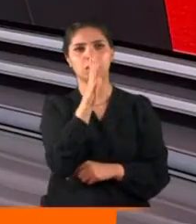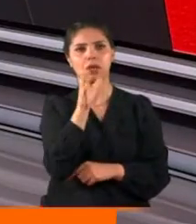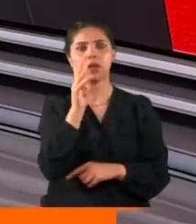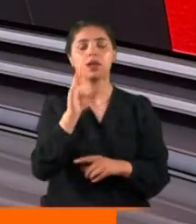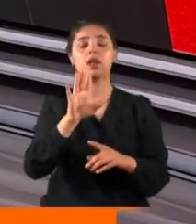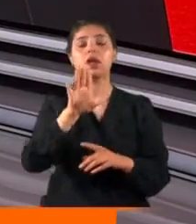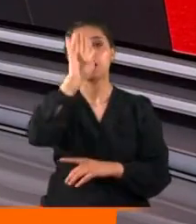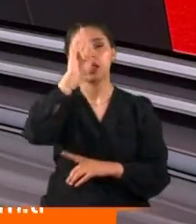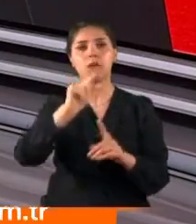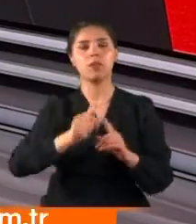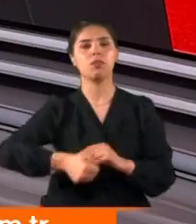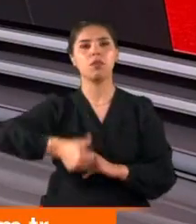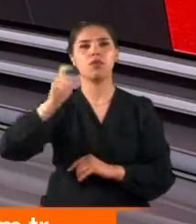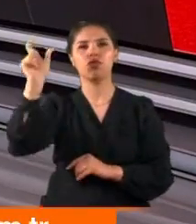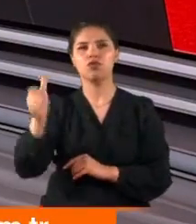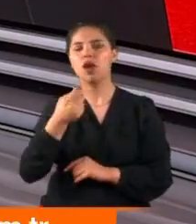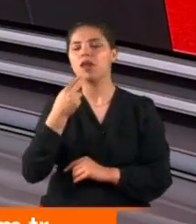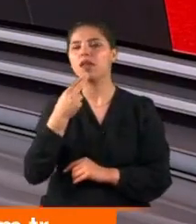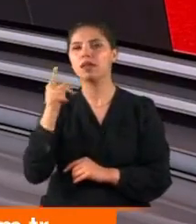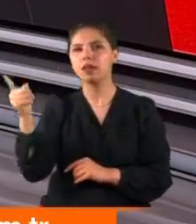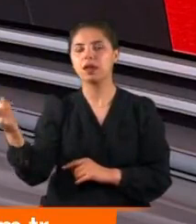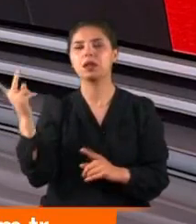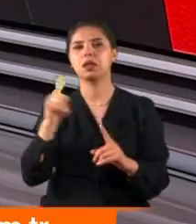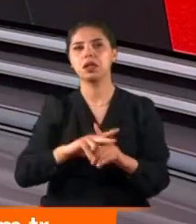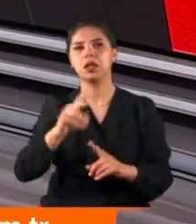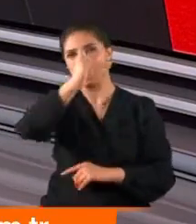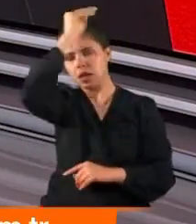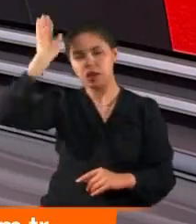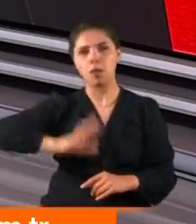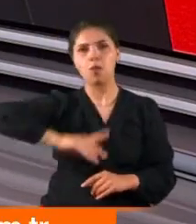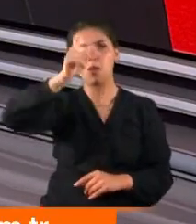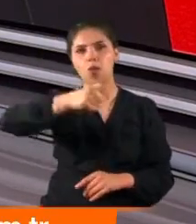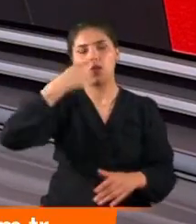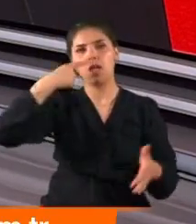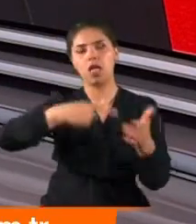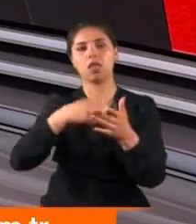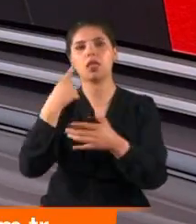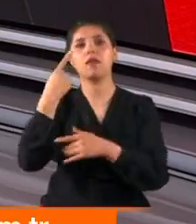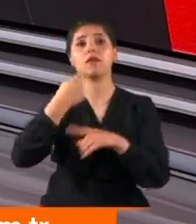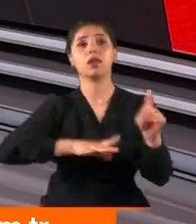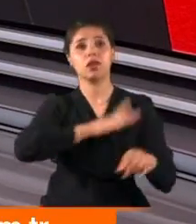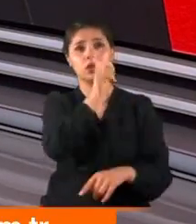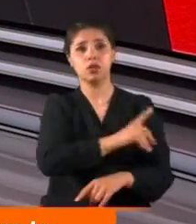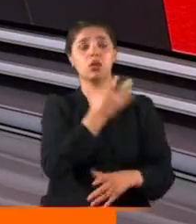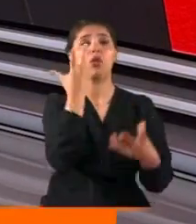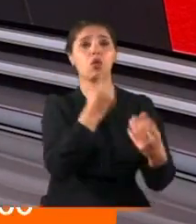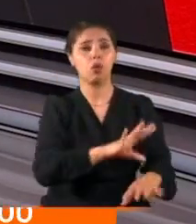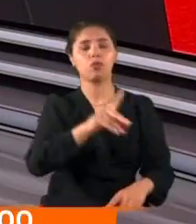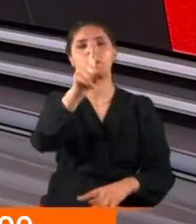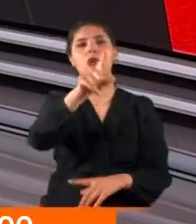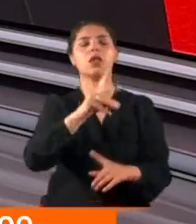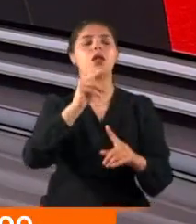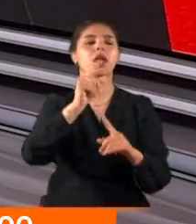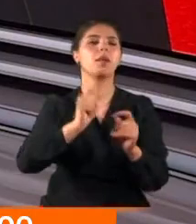İstanbul İl Başkanı Canan Kaftancıoğlu da bir manada dahil oldu. İmamoğlu'nu hedef aldı. Kılıçdaroğlu olmasaydı Büyükşehir Belediye Başkanlığı'na bile